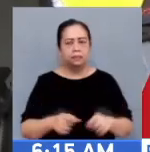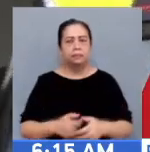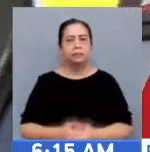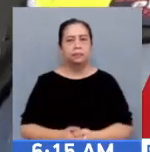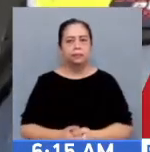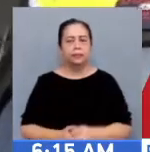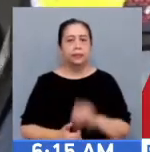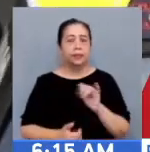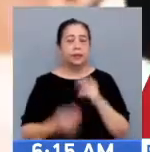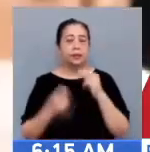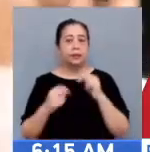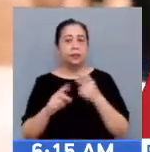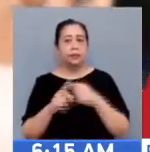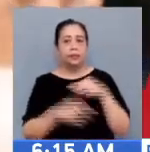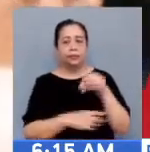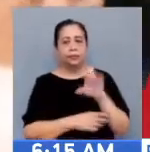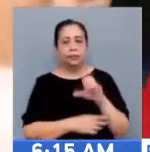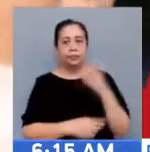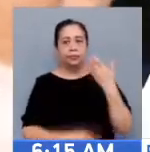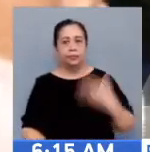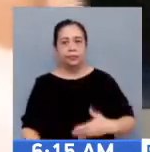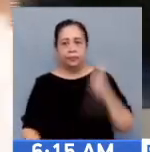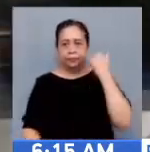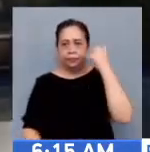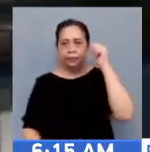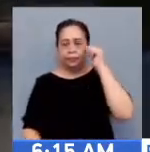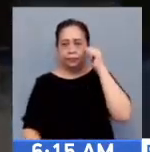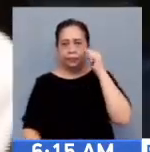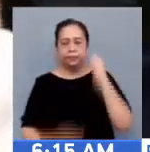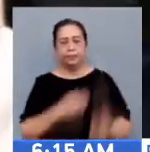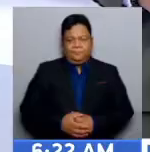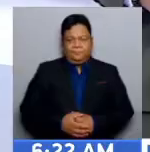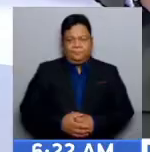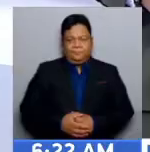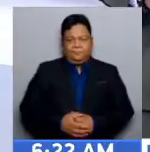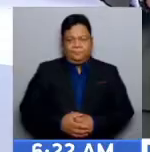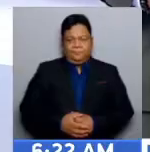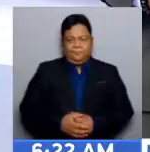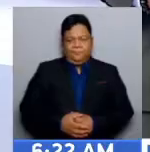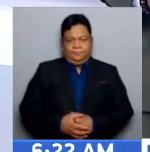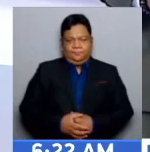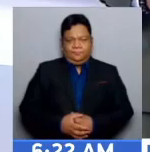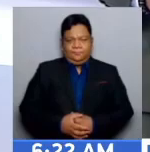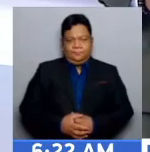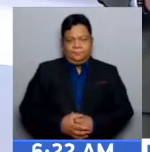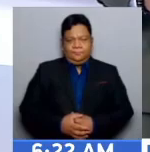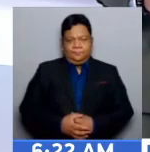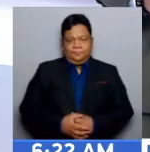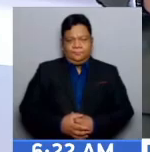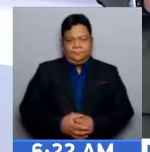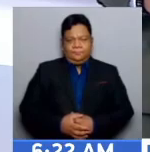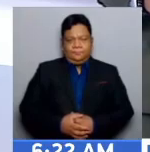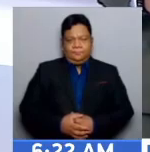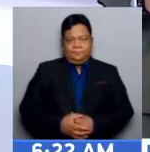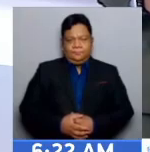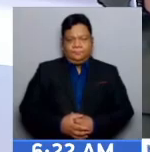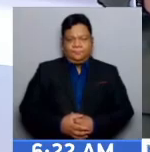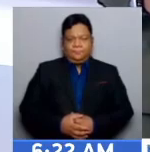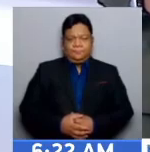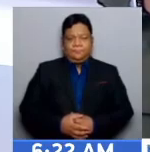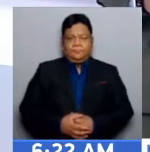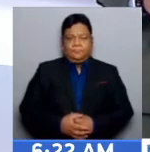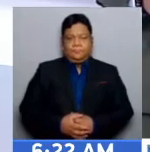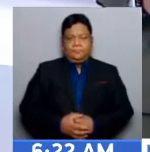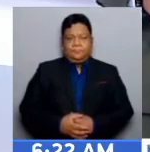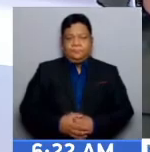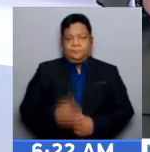balita sa Quezon City. James Agustin, Buong Puso, para sa Pilipino. Lagpas na sa 5-year average ang dengue cases sa